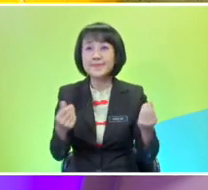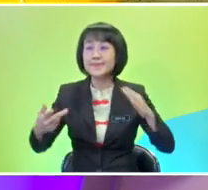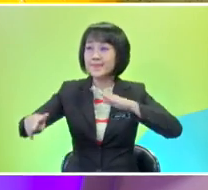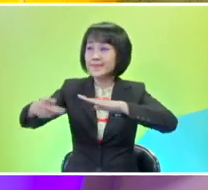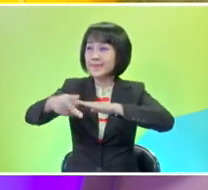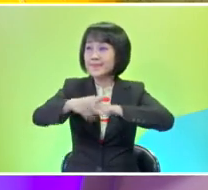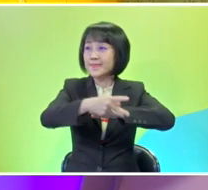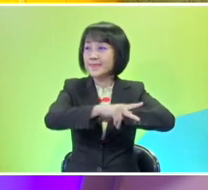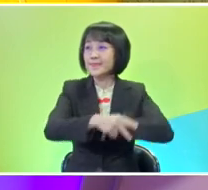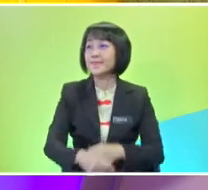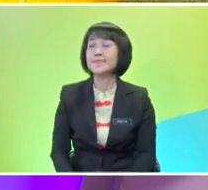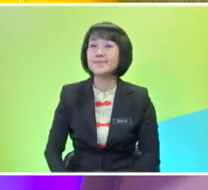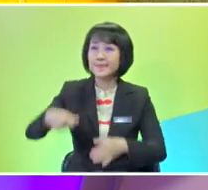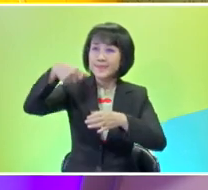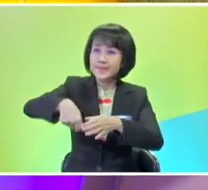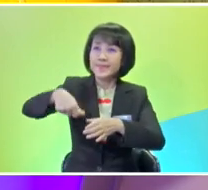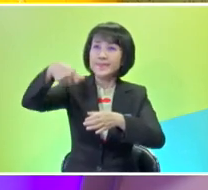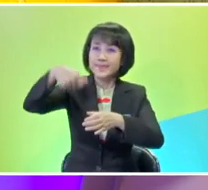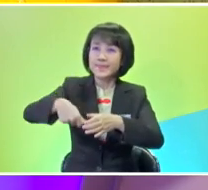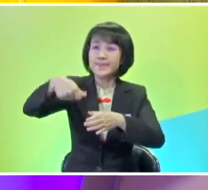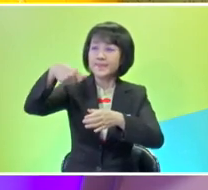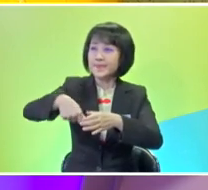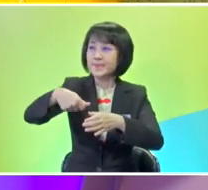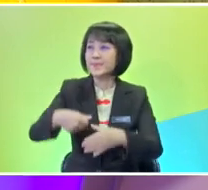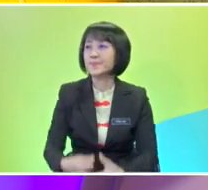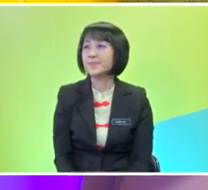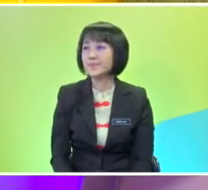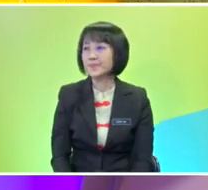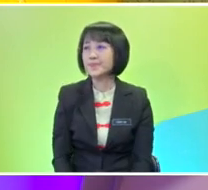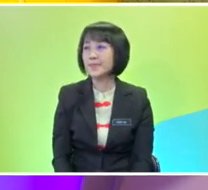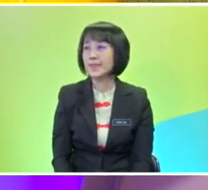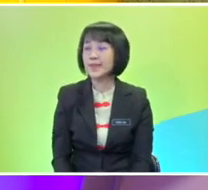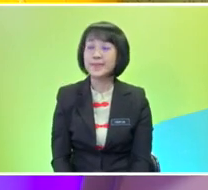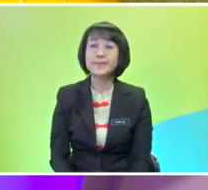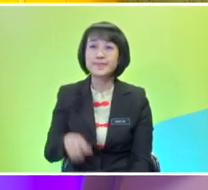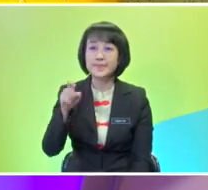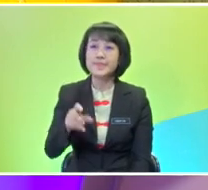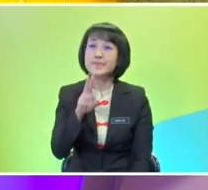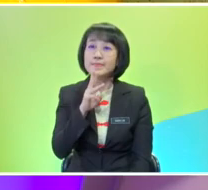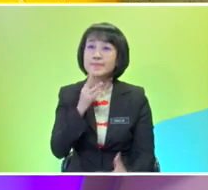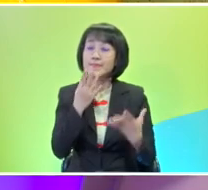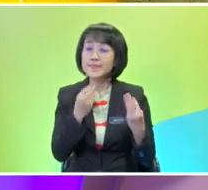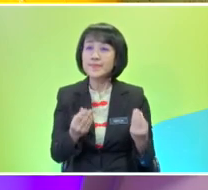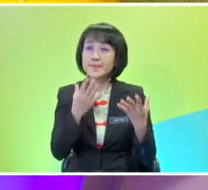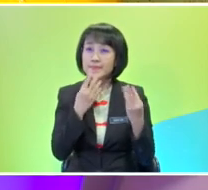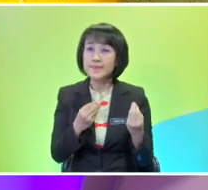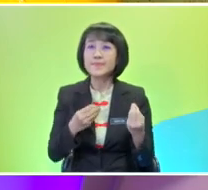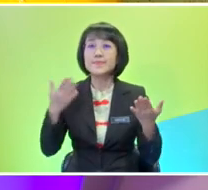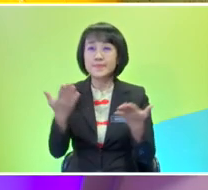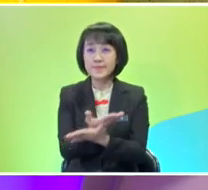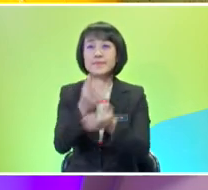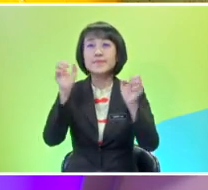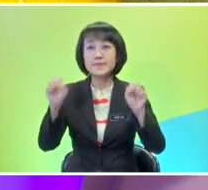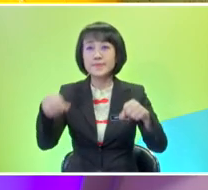kasih kek untuk membina bentuk ah kalau pasien tak cukup lembab dia tak jadilah istana tuh Oke